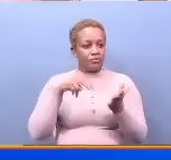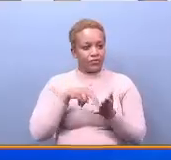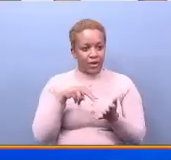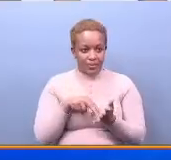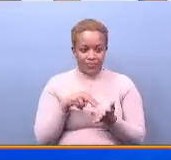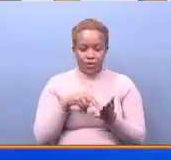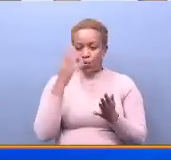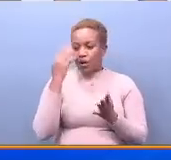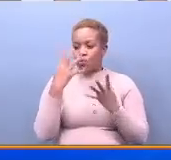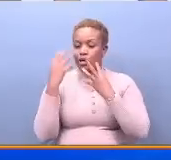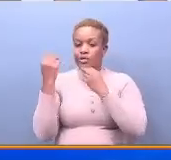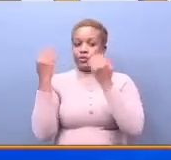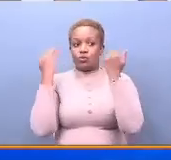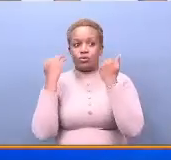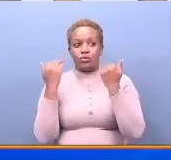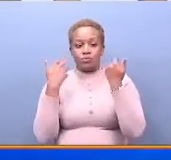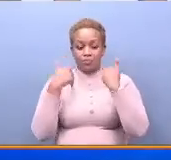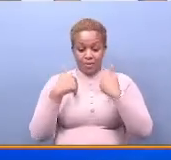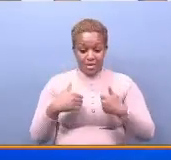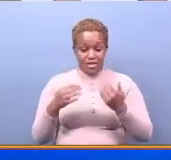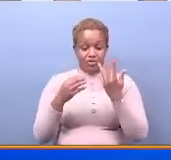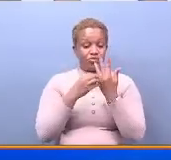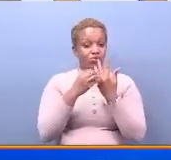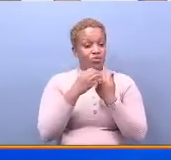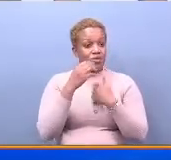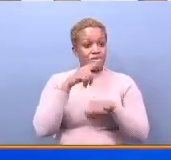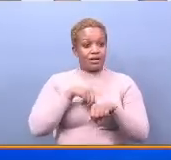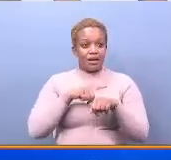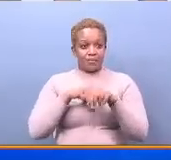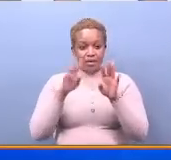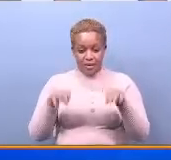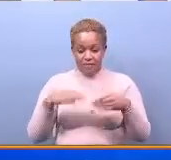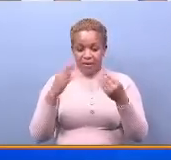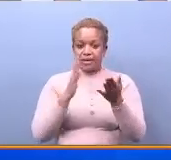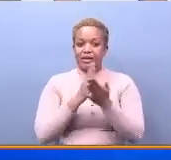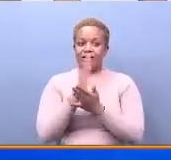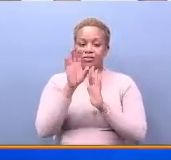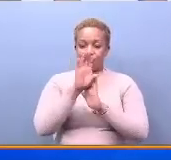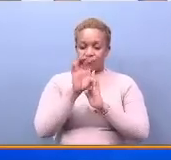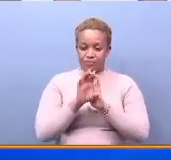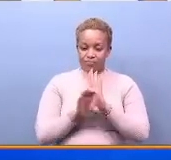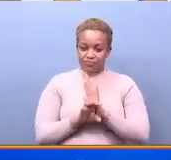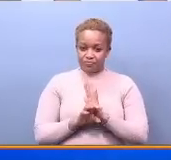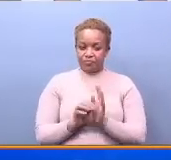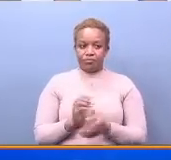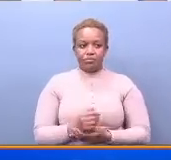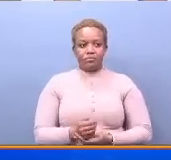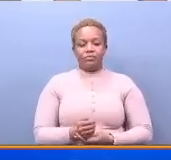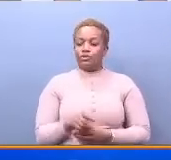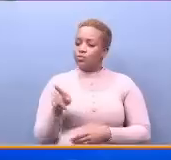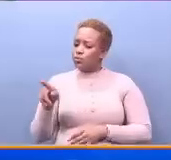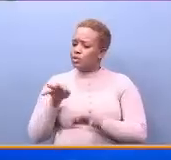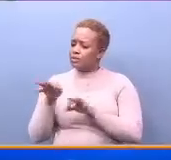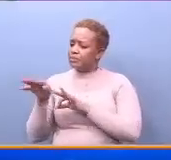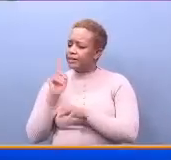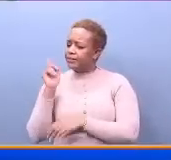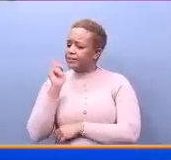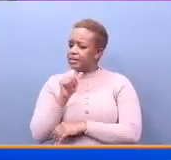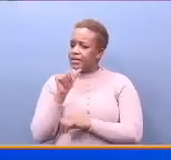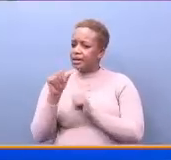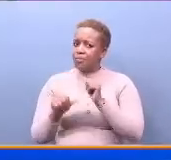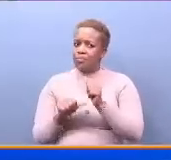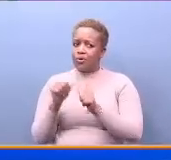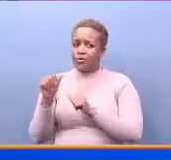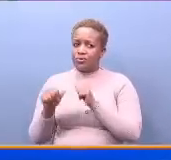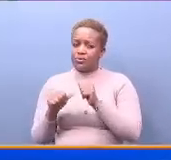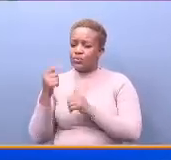kwenda kotini. Kwa nini mimi Sonko nikipewa haki za kikatiba? Umeelezea hii misingi yote Sonko kuhusiana na